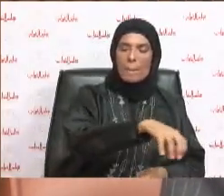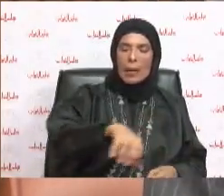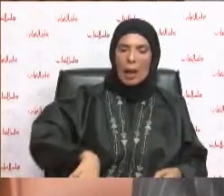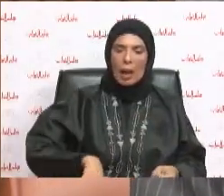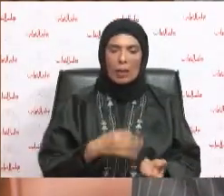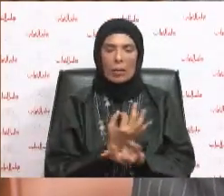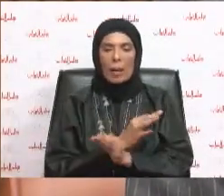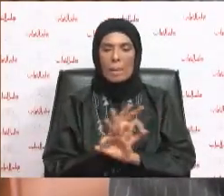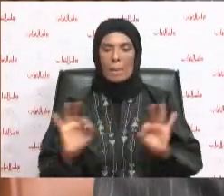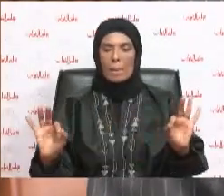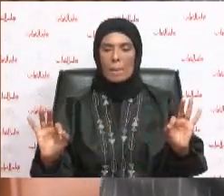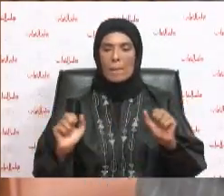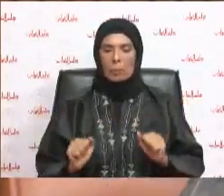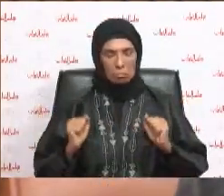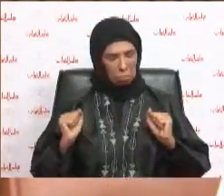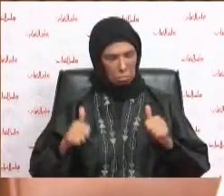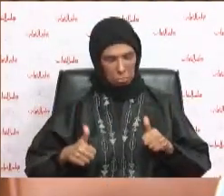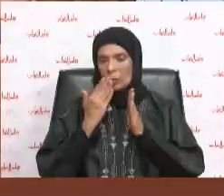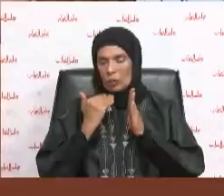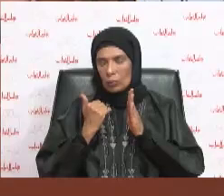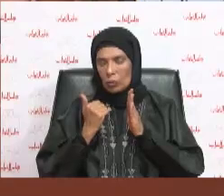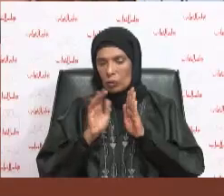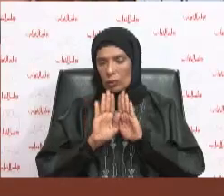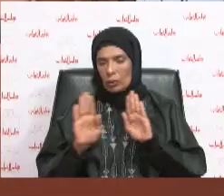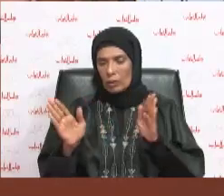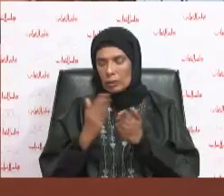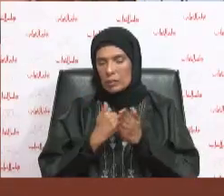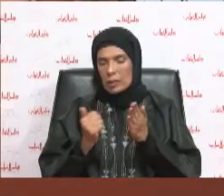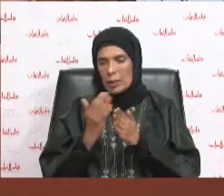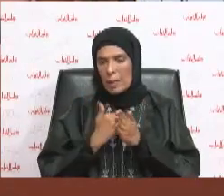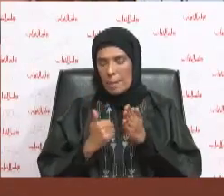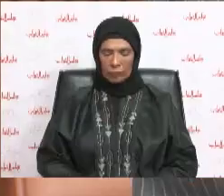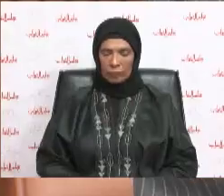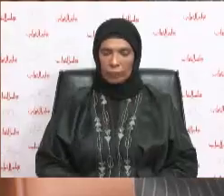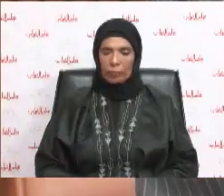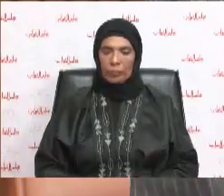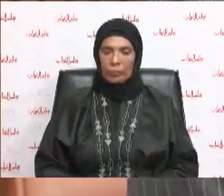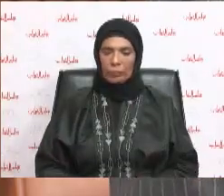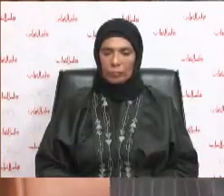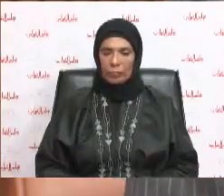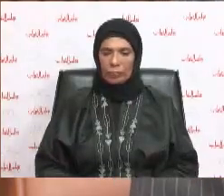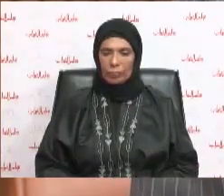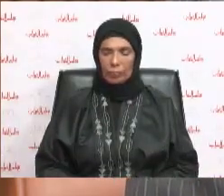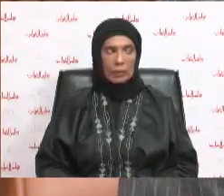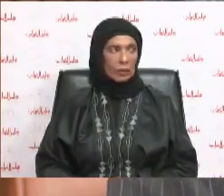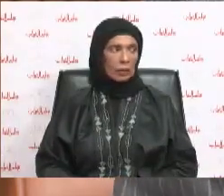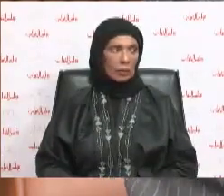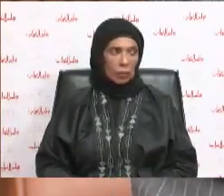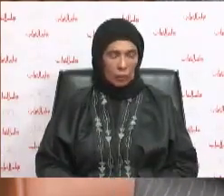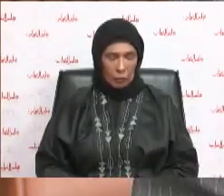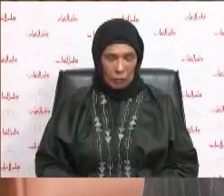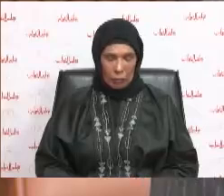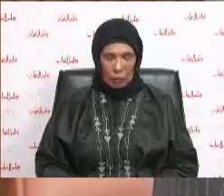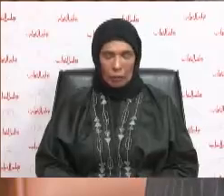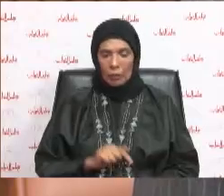متكاملة. إحنا نشجع مثل هذه الاتفاقية مع جمهورية تشيلي، فإحنا من خلال هذه الاتفاقيات اللي